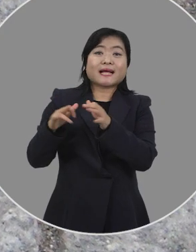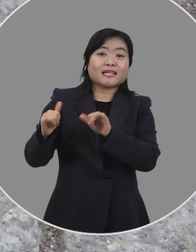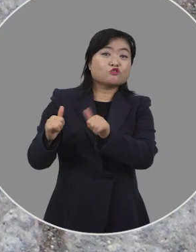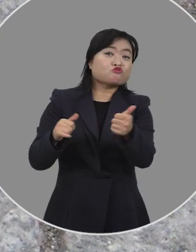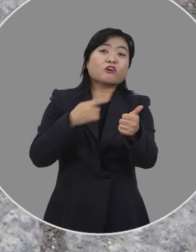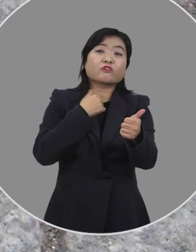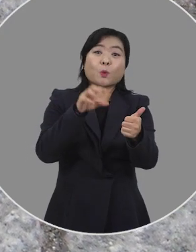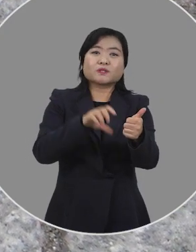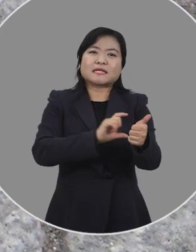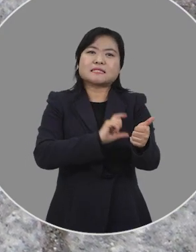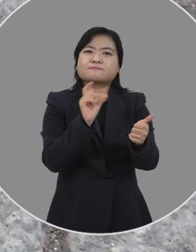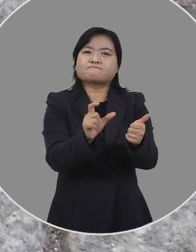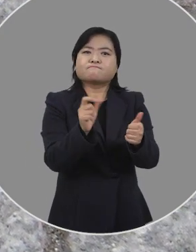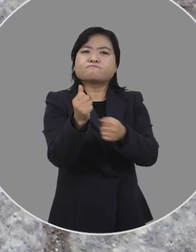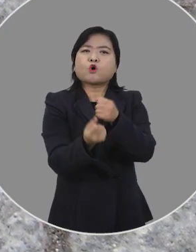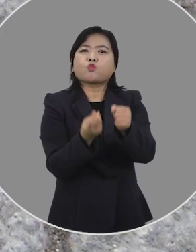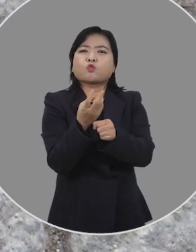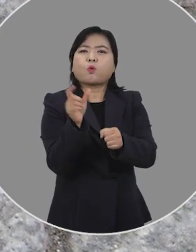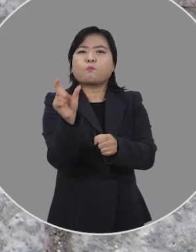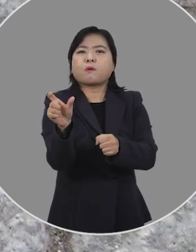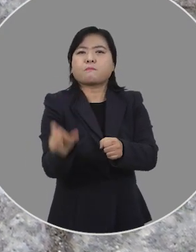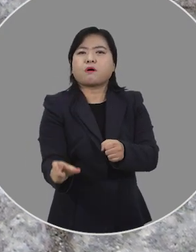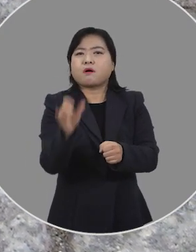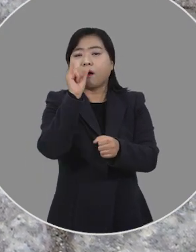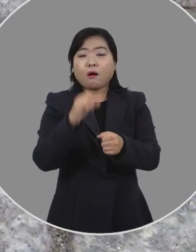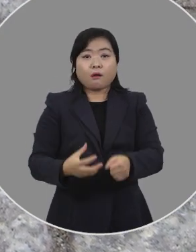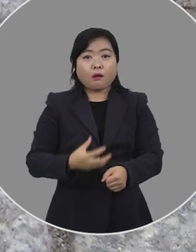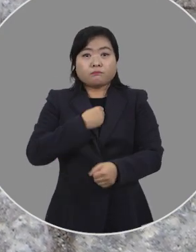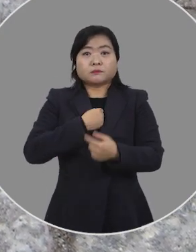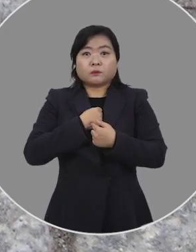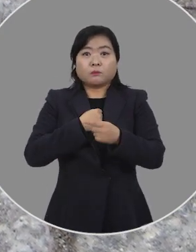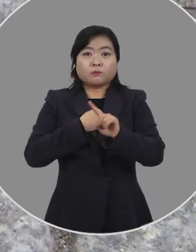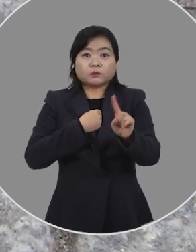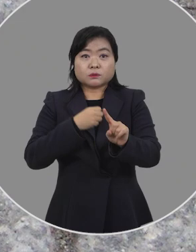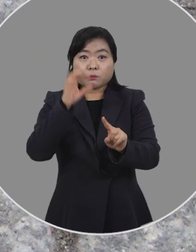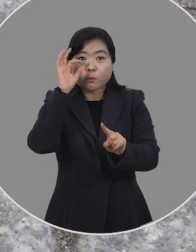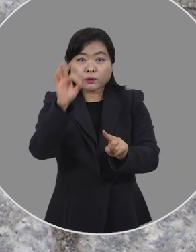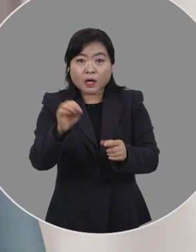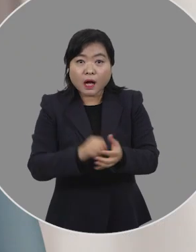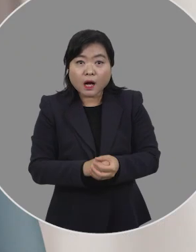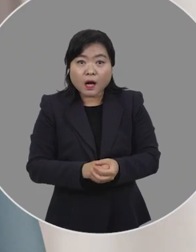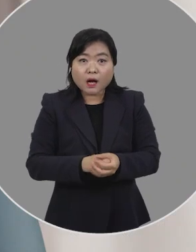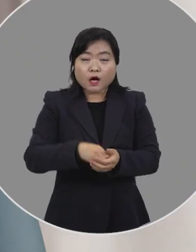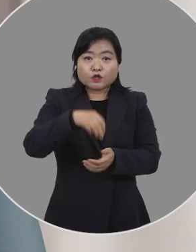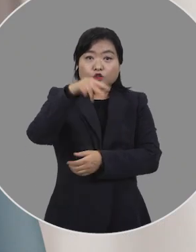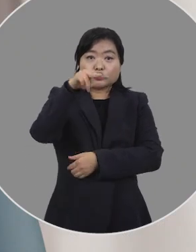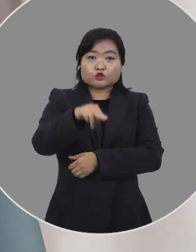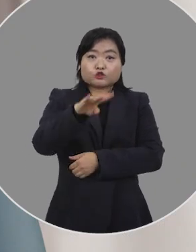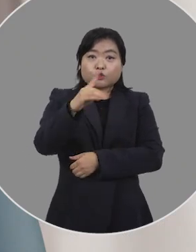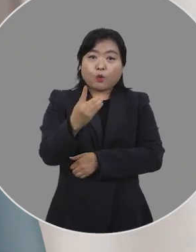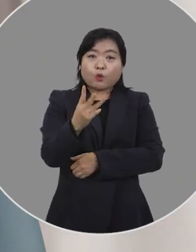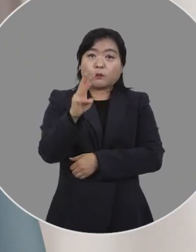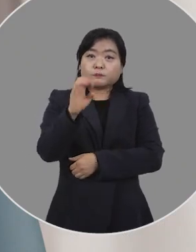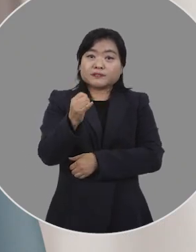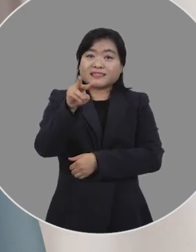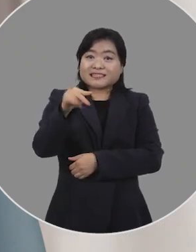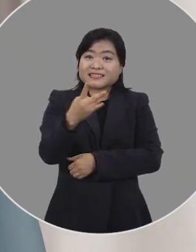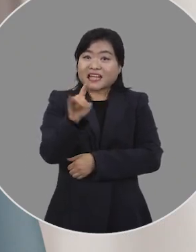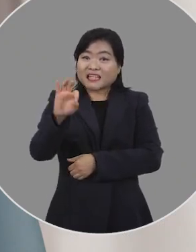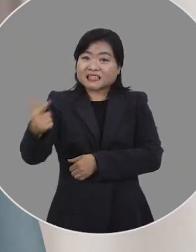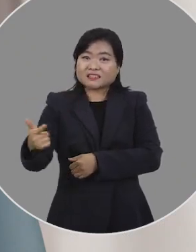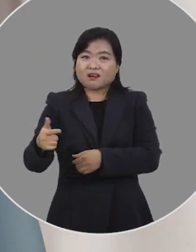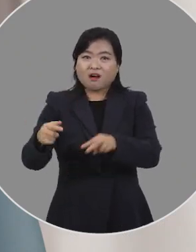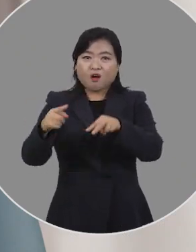곳에 이름과 연도가 거기에 써 있습니다. 제가 깜짝 놀랐습니다. 이건 뭔가 하고 물어봤더니 슈톨포슈타인이라면 걸려 넘어지는